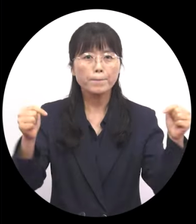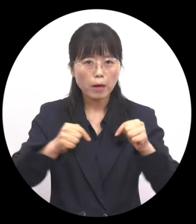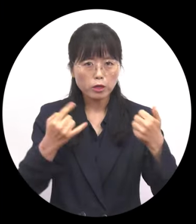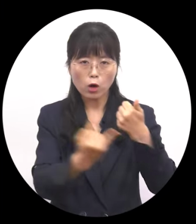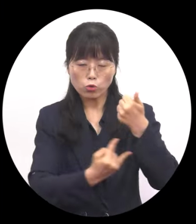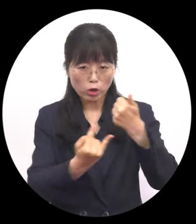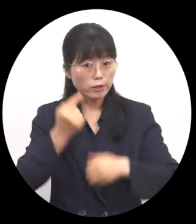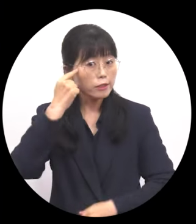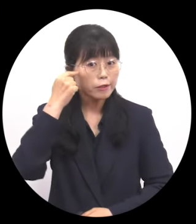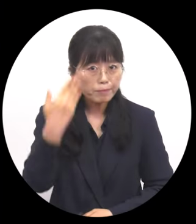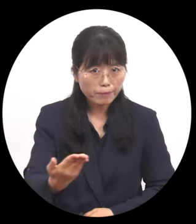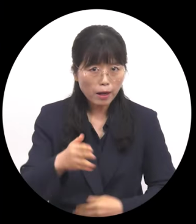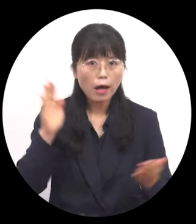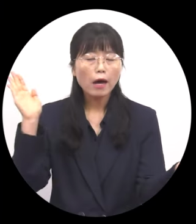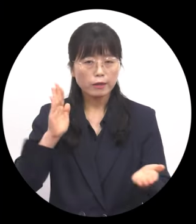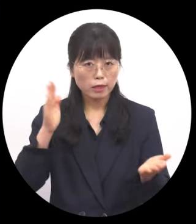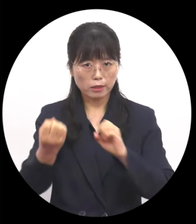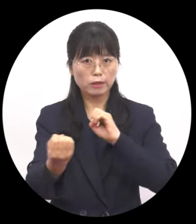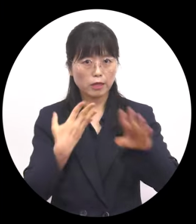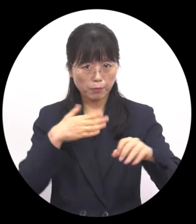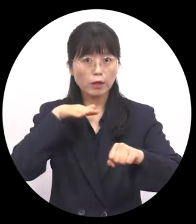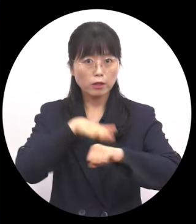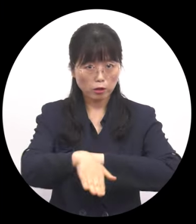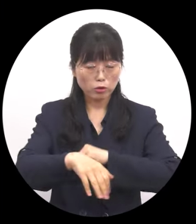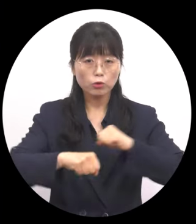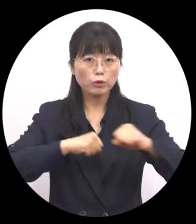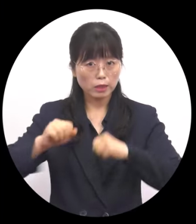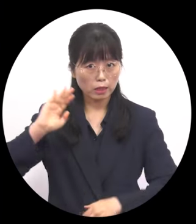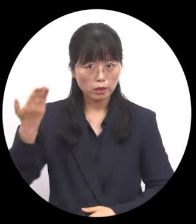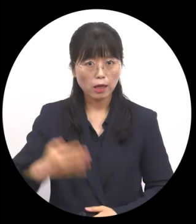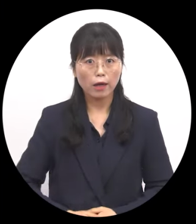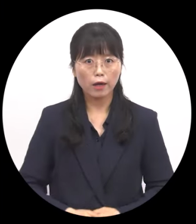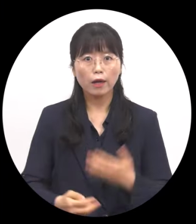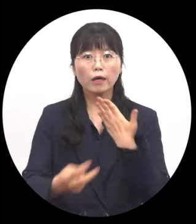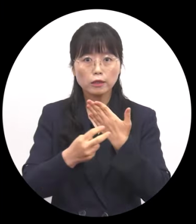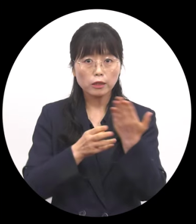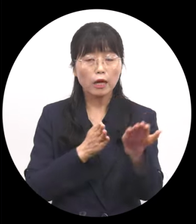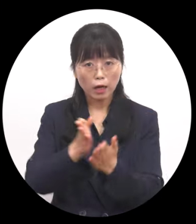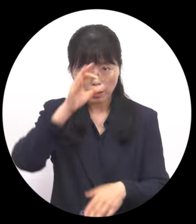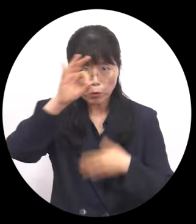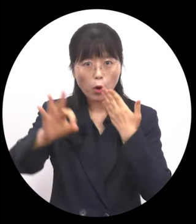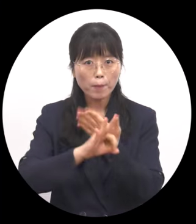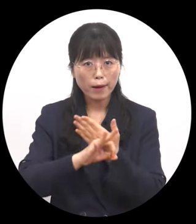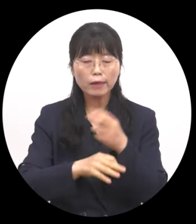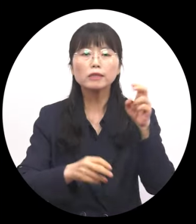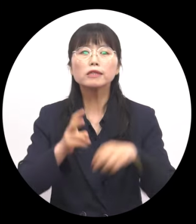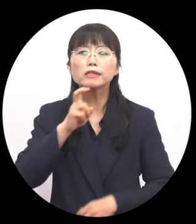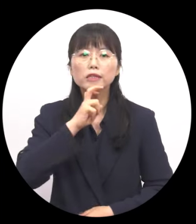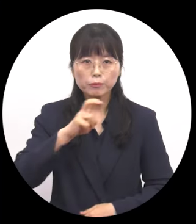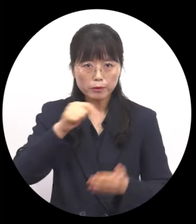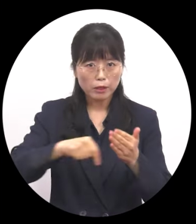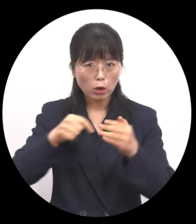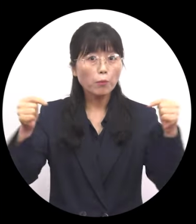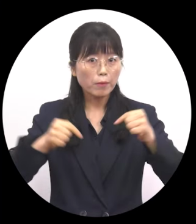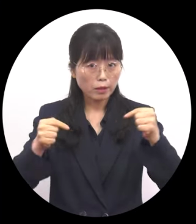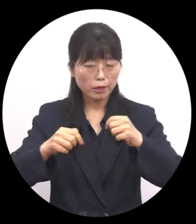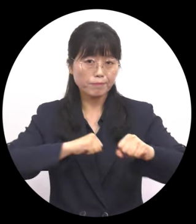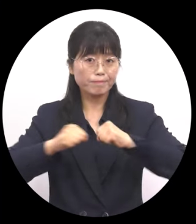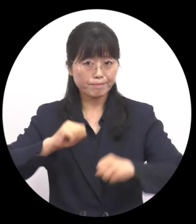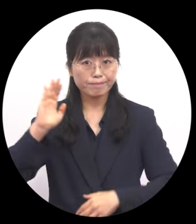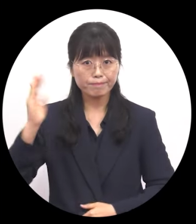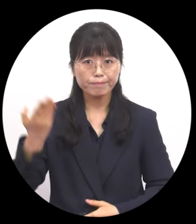면접위원이 질문을 하고 학생이 답하는 형태로 진행이 되고요. 의예과 같은 경우에는 20분 내외로 면접이 진행이